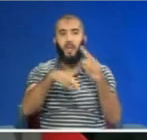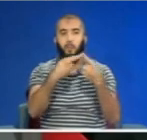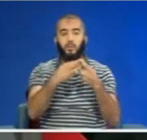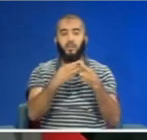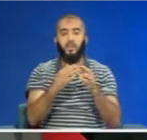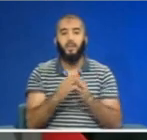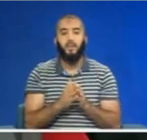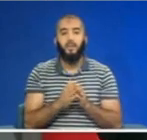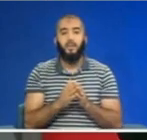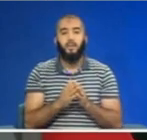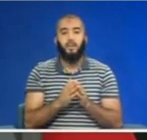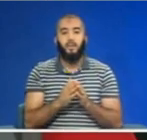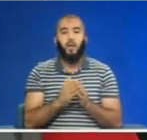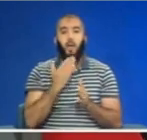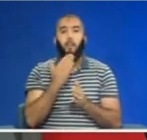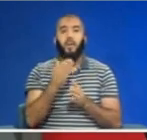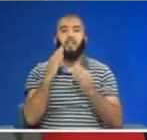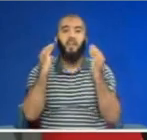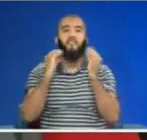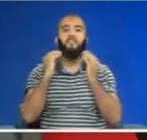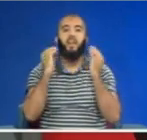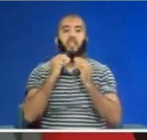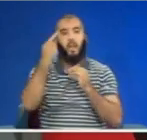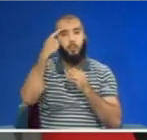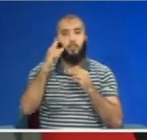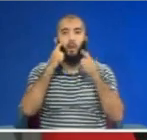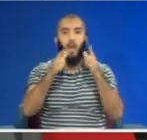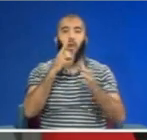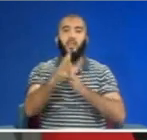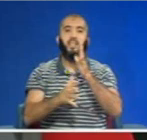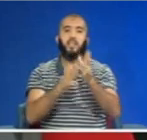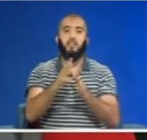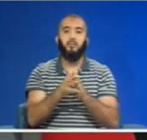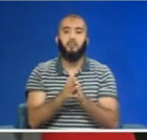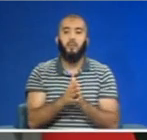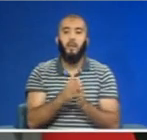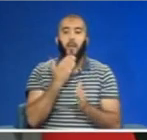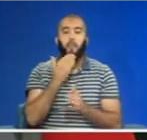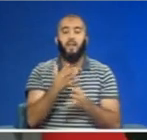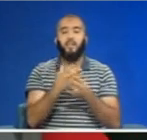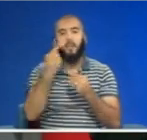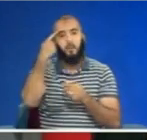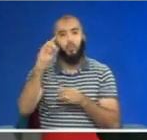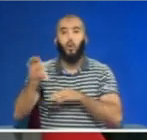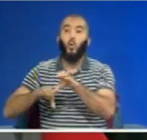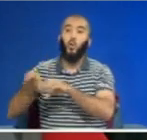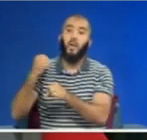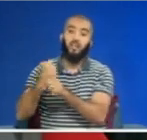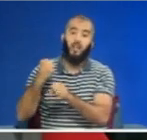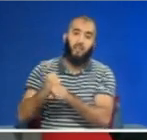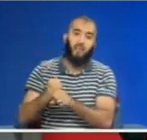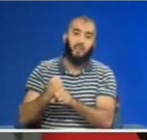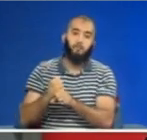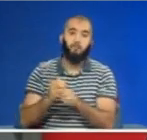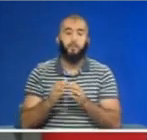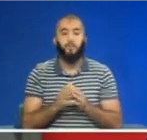أيضا شكر موصول لأخي فيصل في لغة الإشارة، وكذلك للإخوة والزملاء. أخي يونس كم تبقى